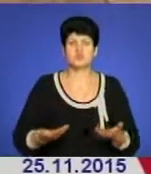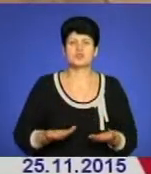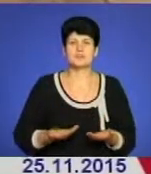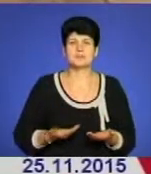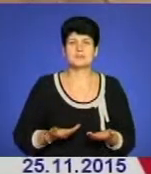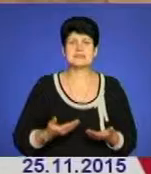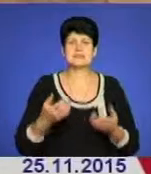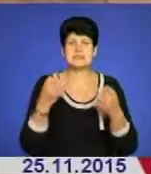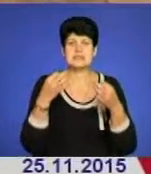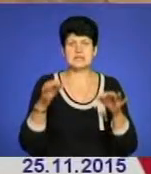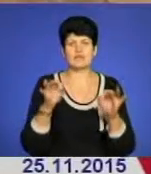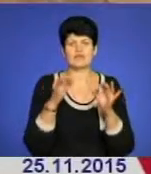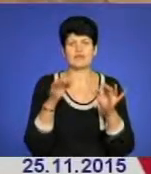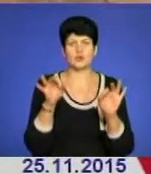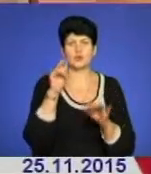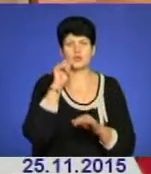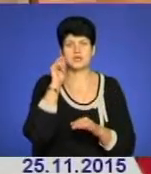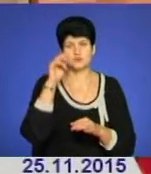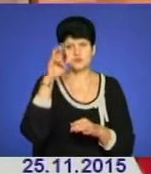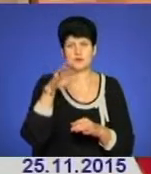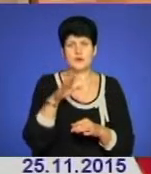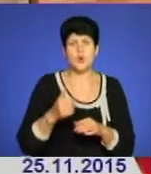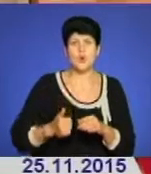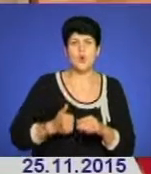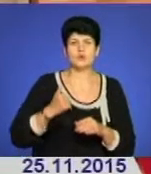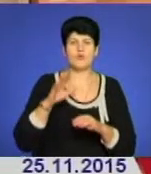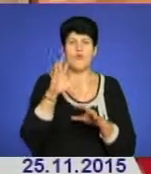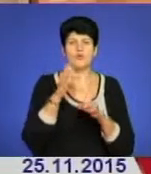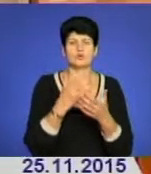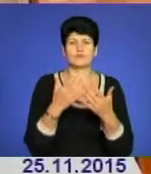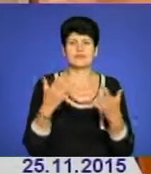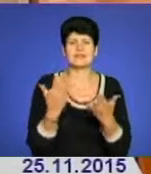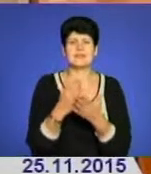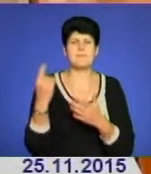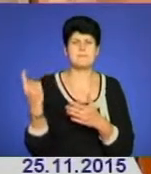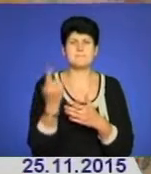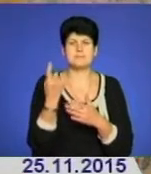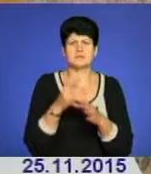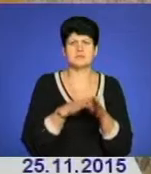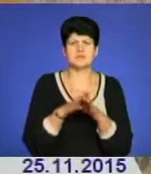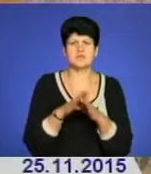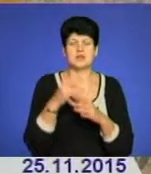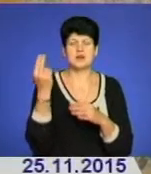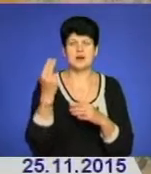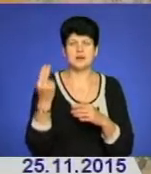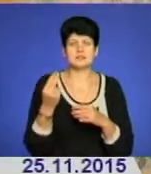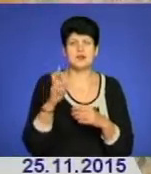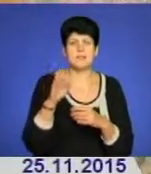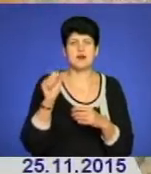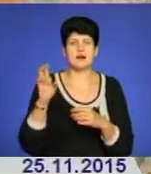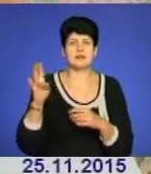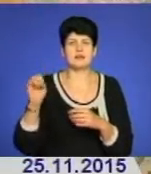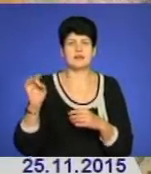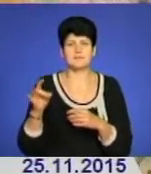це незалежну вільну українську державу. Гордістю фотовиставки є перша, як найповніша карта-банер Тернопільщини